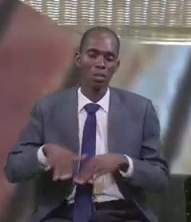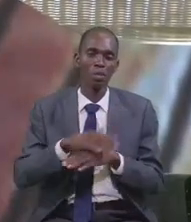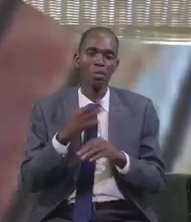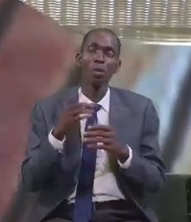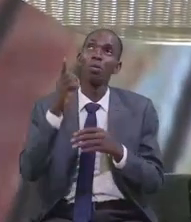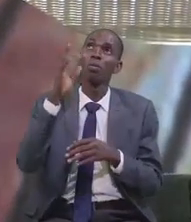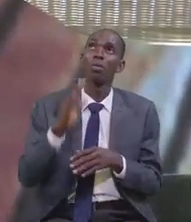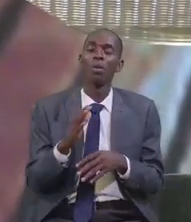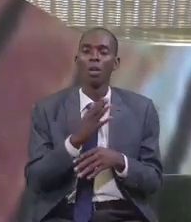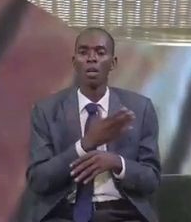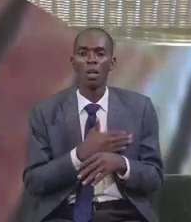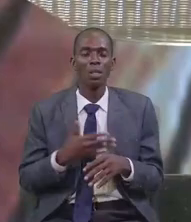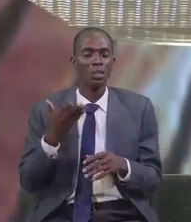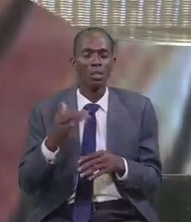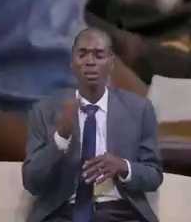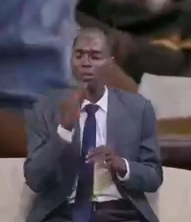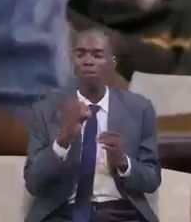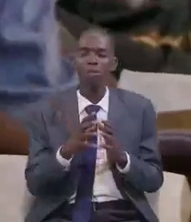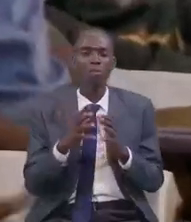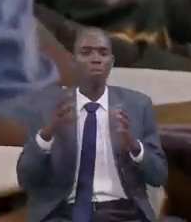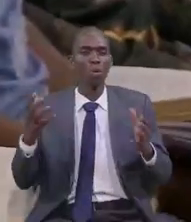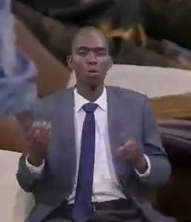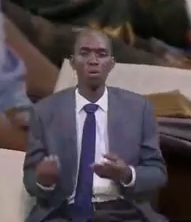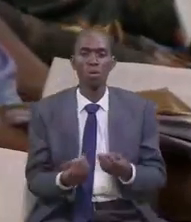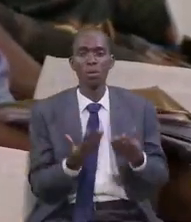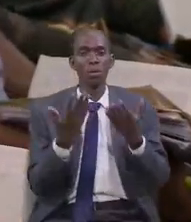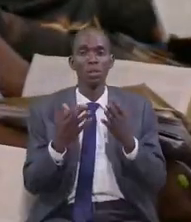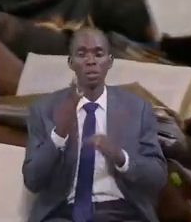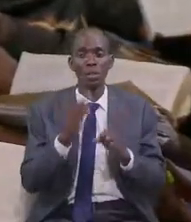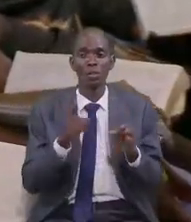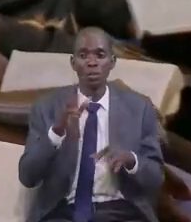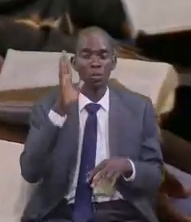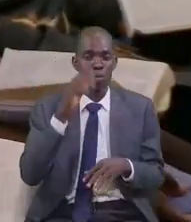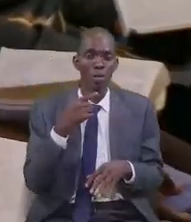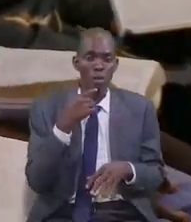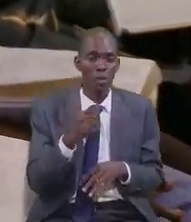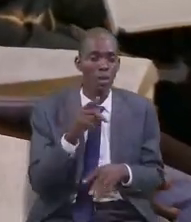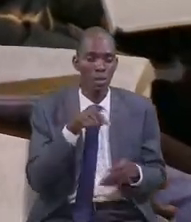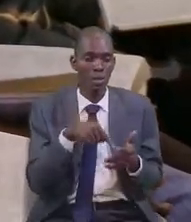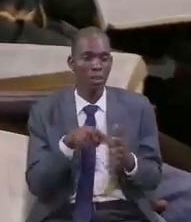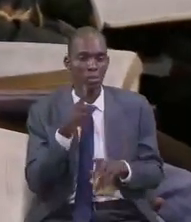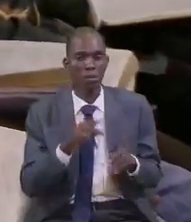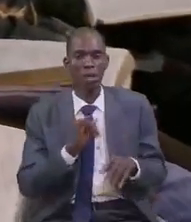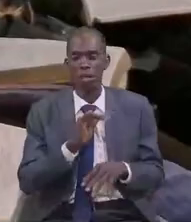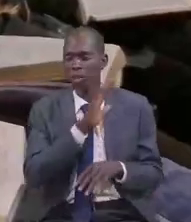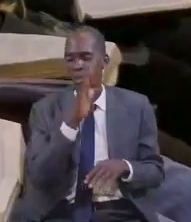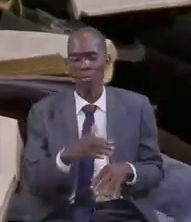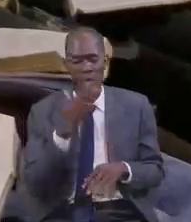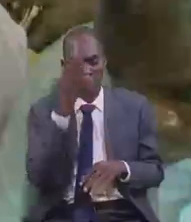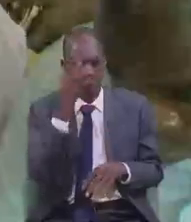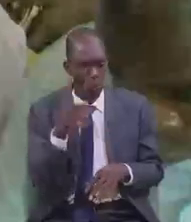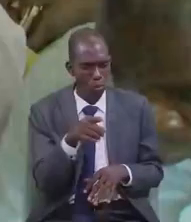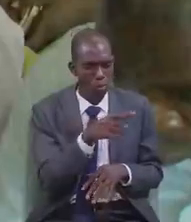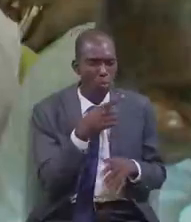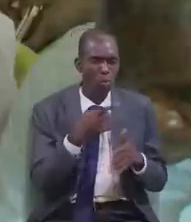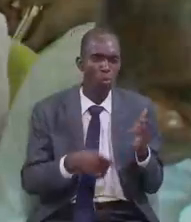d'œuvre dans le royaume. Ils se sacrifient beaucoup. S'il dit à ces gens, à tous ces gens, je ne vous ai jamais connu, que